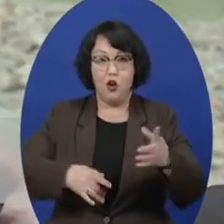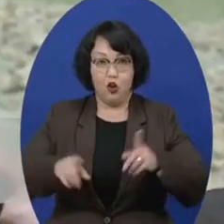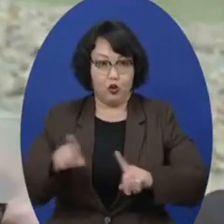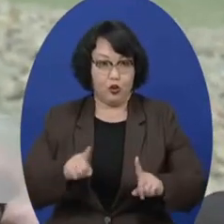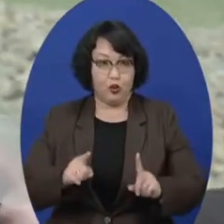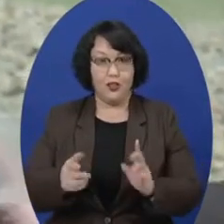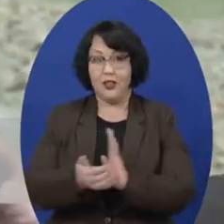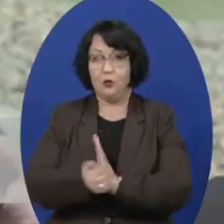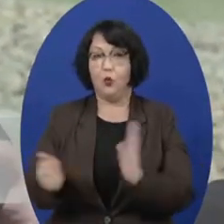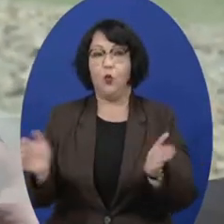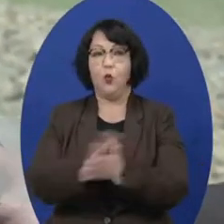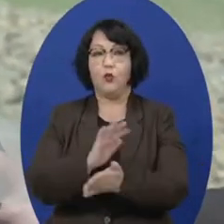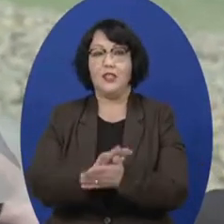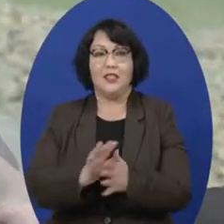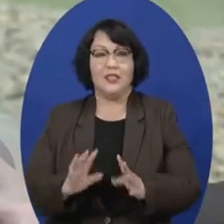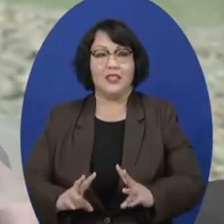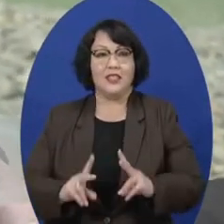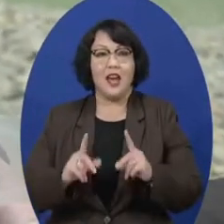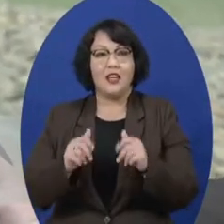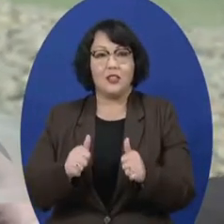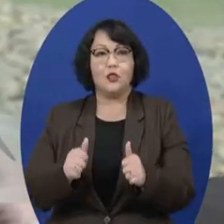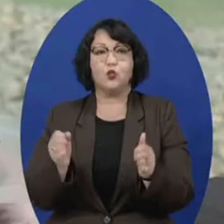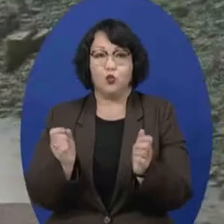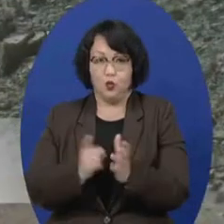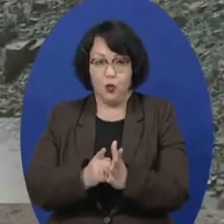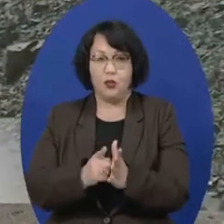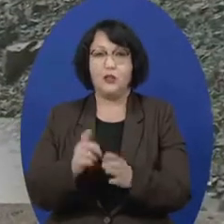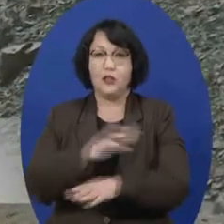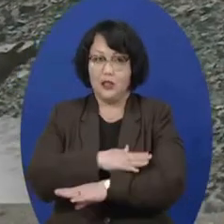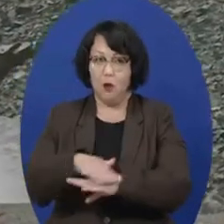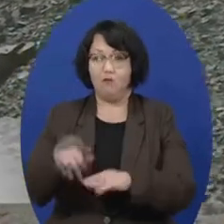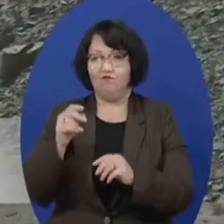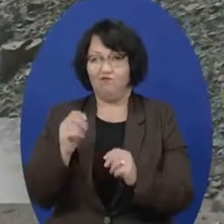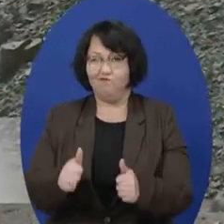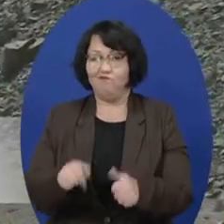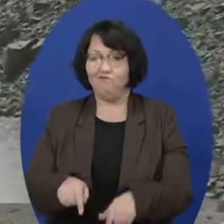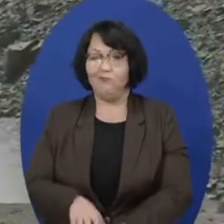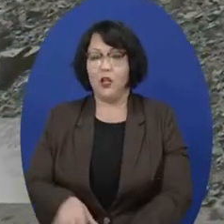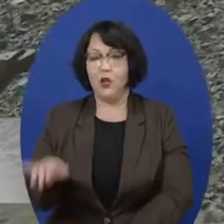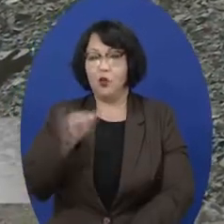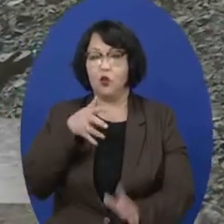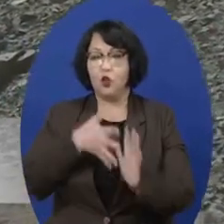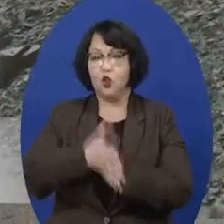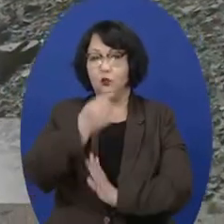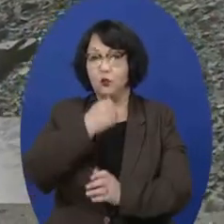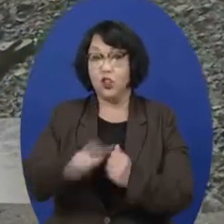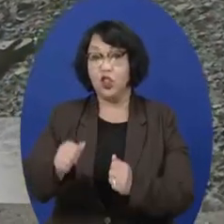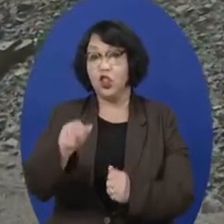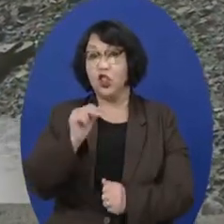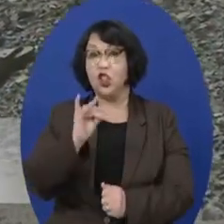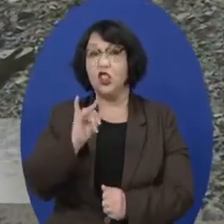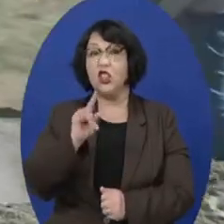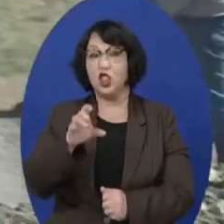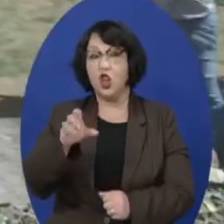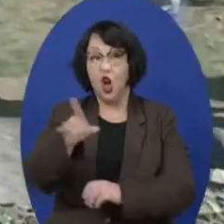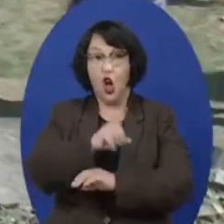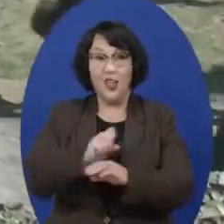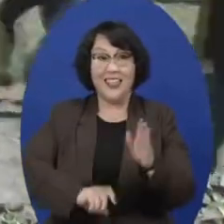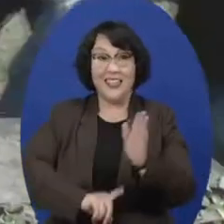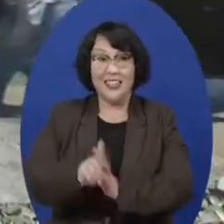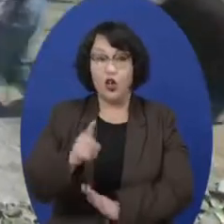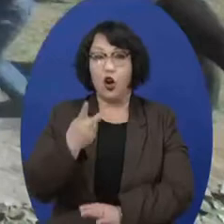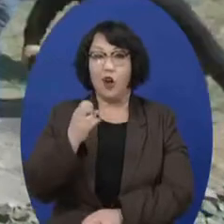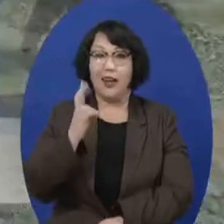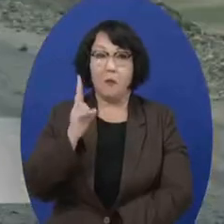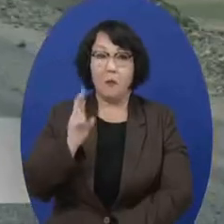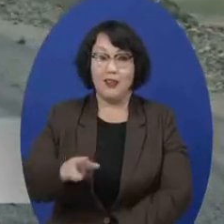хурд нилээдгүй одоо сайжрах ийм одоо ач холбогдолтой зам юм. Ер нь бол улсын төсвийн хөрөнгө оруулалтаар Чингис хот Бэрх чиглэлийн эхний 20 км